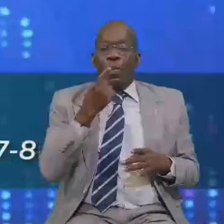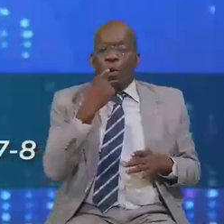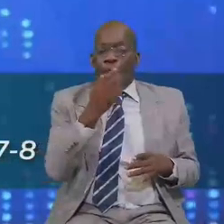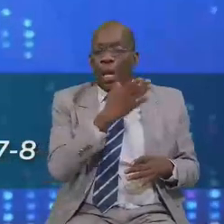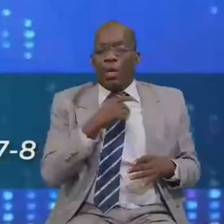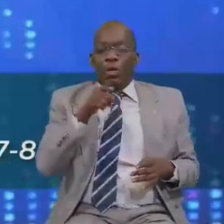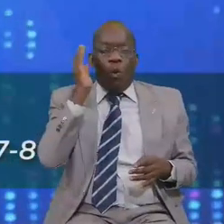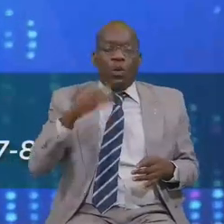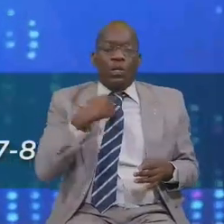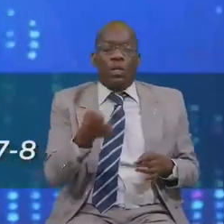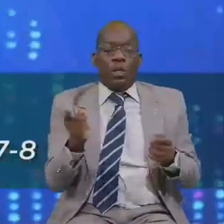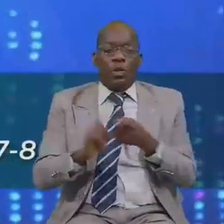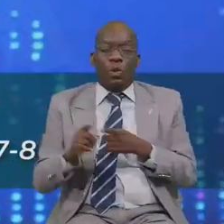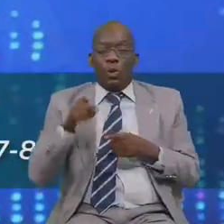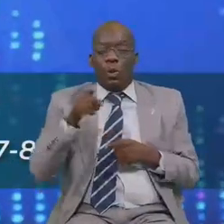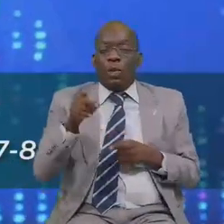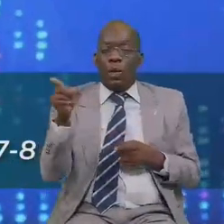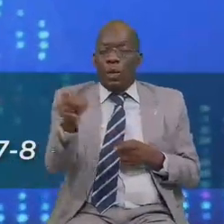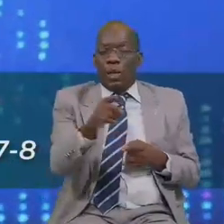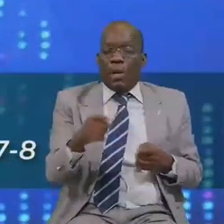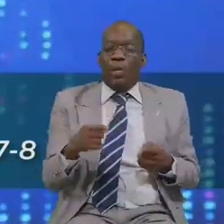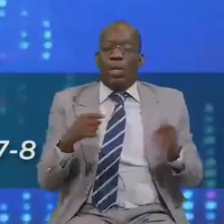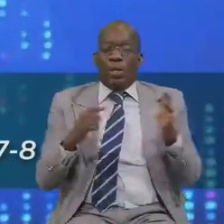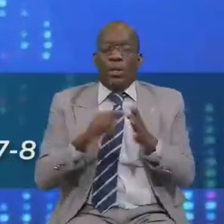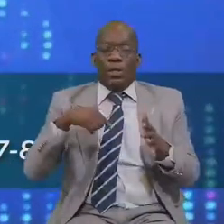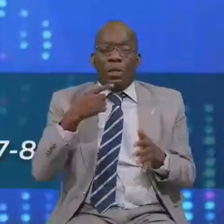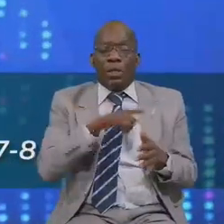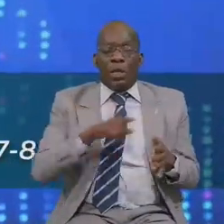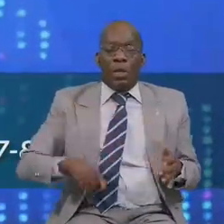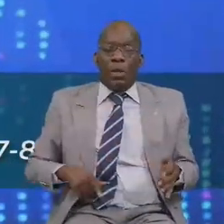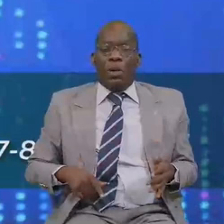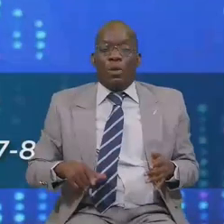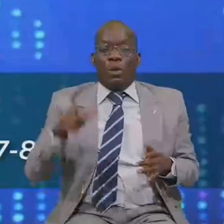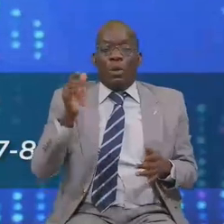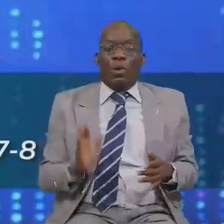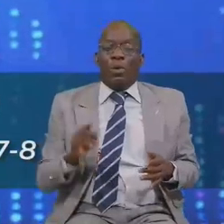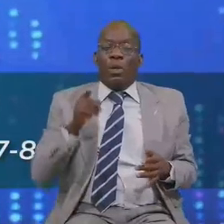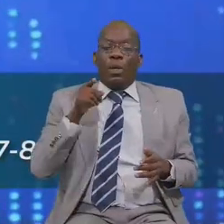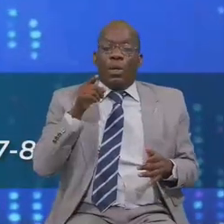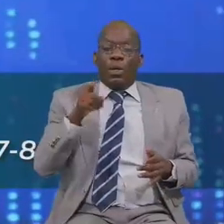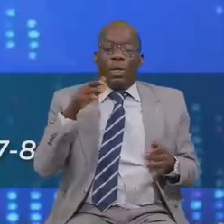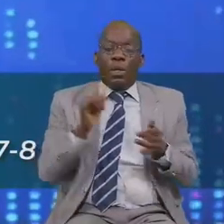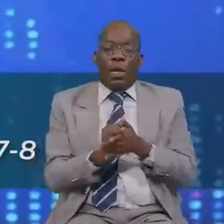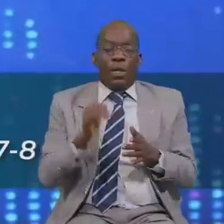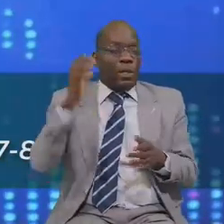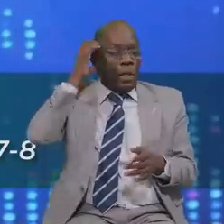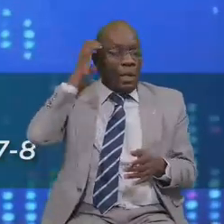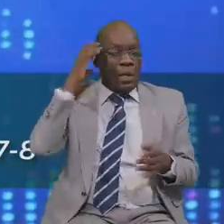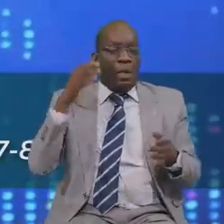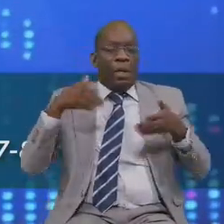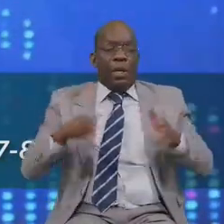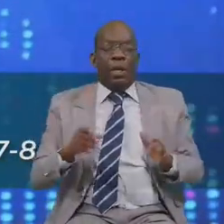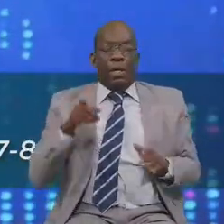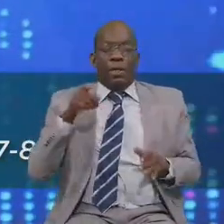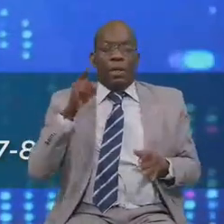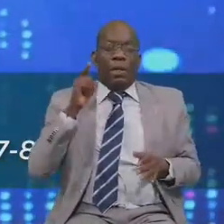parle le Seigneur l'Éternel. Que celui qui voudra écouter, écoute, et que celui qui ne voudra